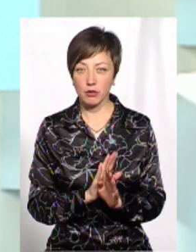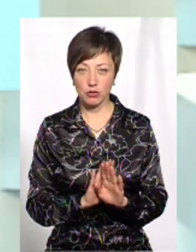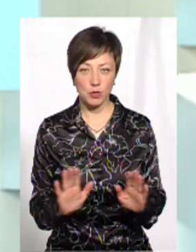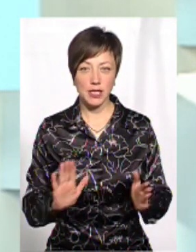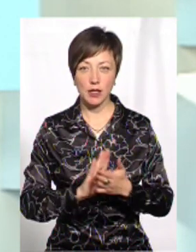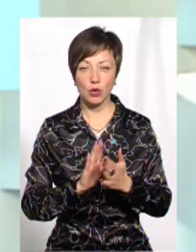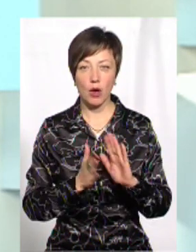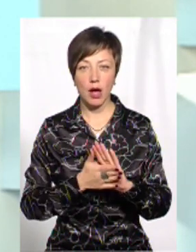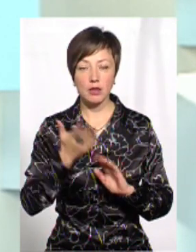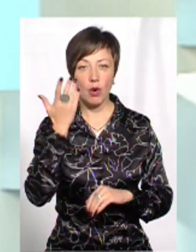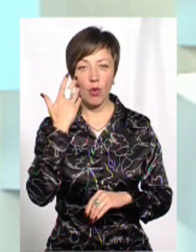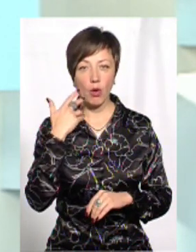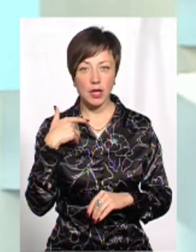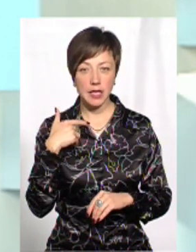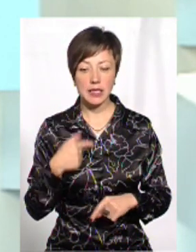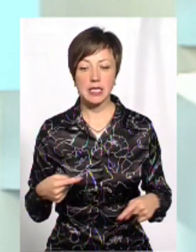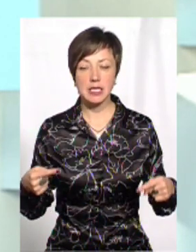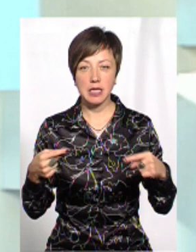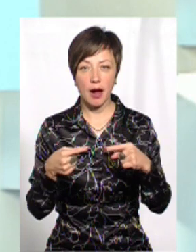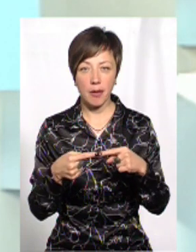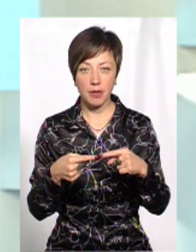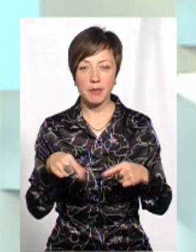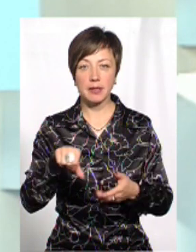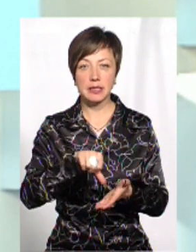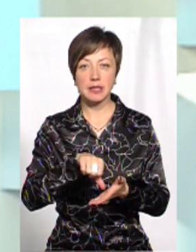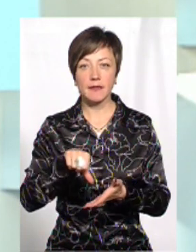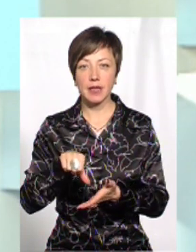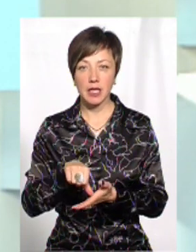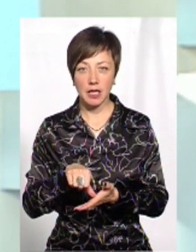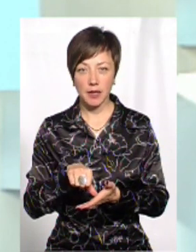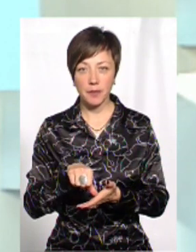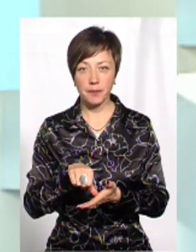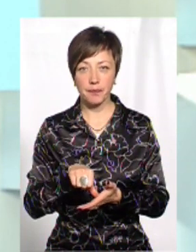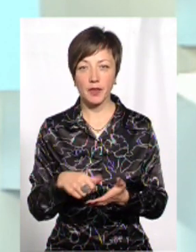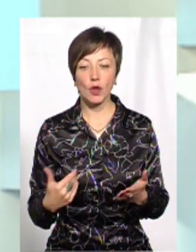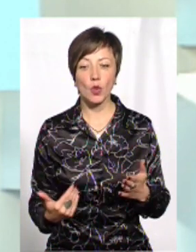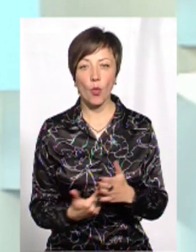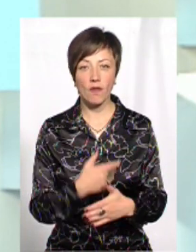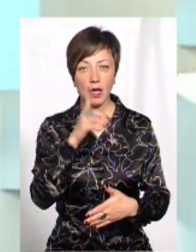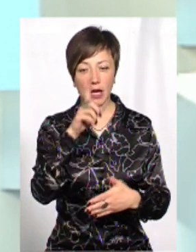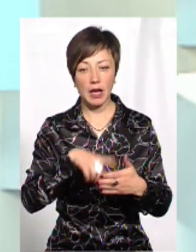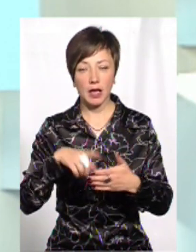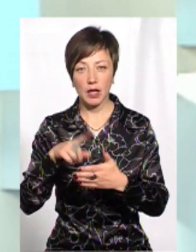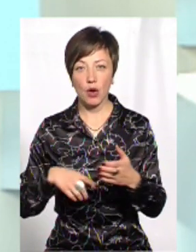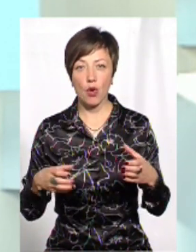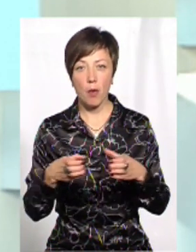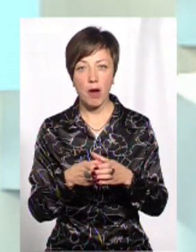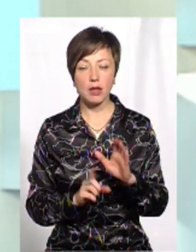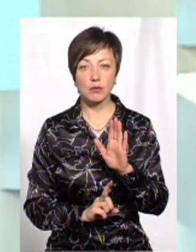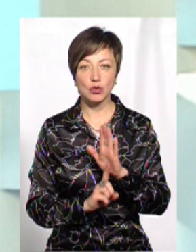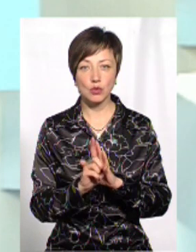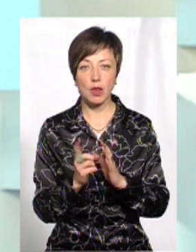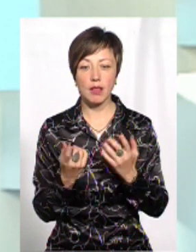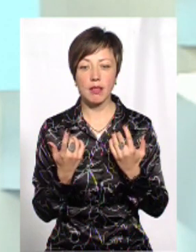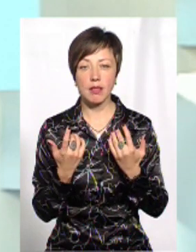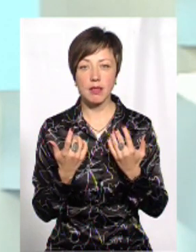ситуації, коли саме представники, саме нові релігійні громади почнуть